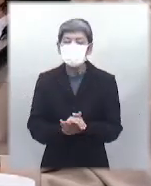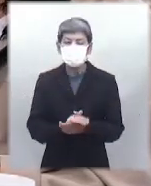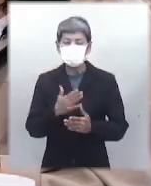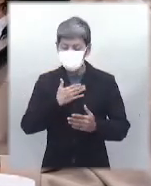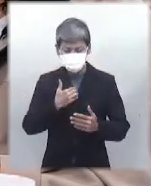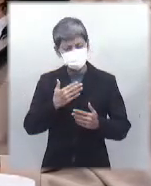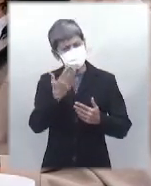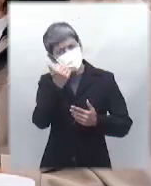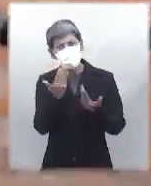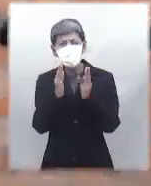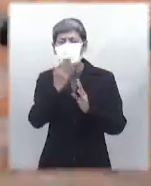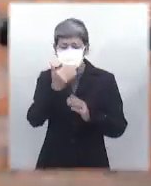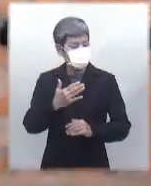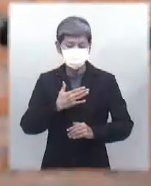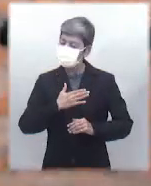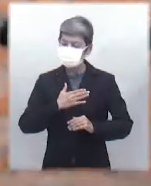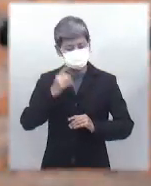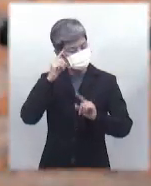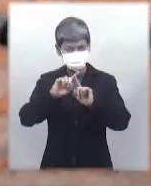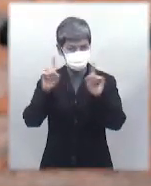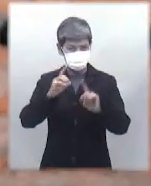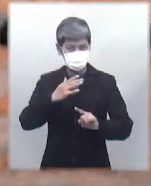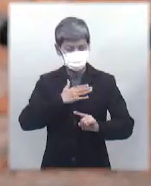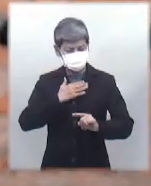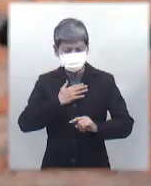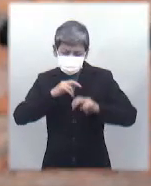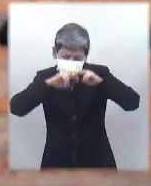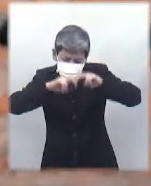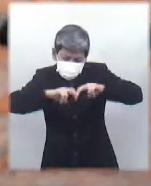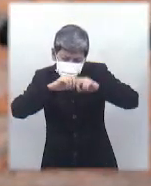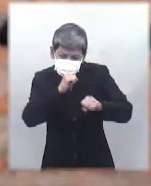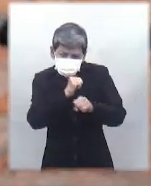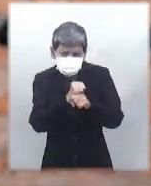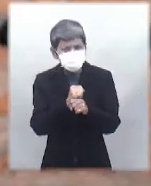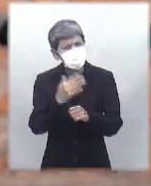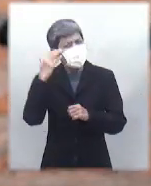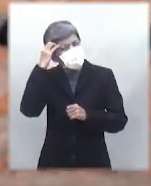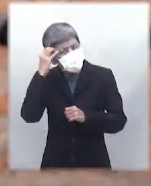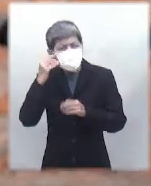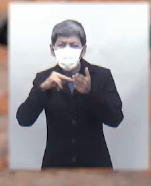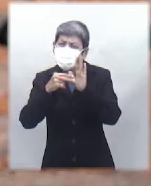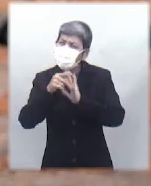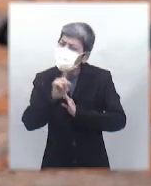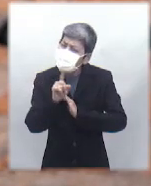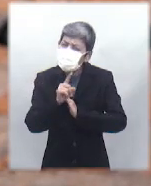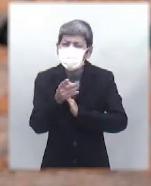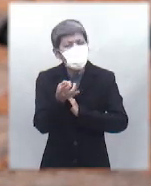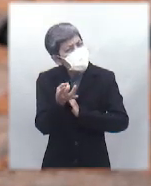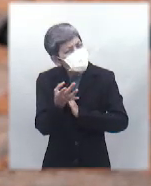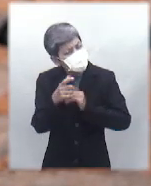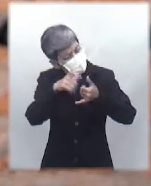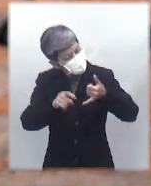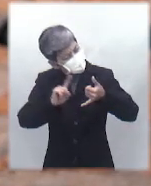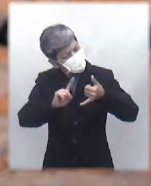ต้องมาเกิดเราทำไมต้องเป็นเราแต่ผมไม่ใช่ผมก็ไปค้นหาหาความรู้เลยว่าดาวน์ซินโดรมมันคืออะไรนะครับ